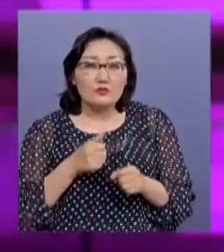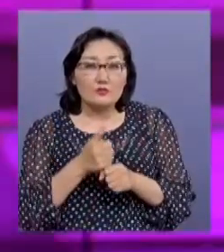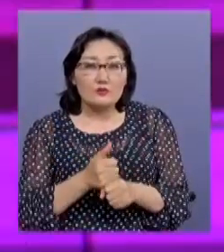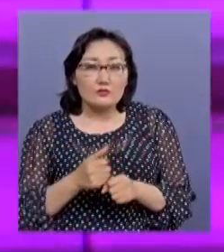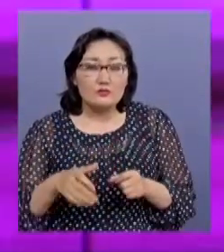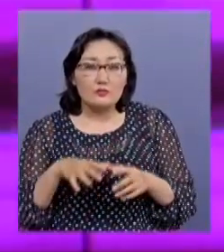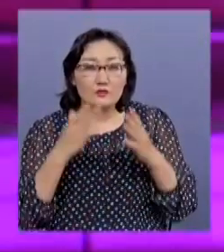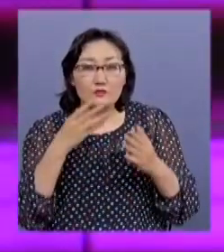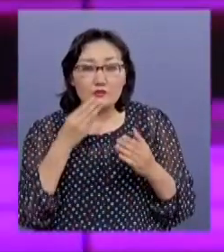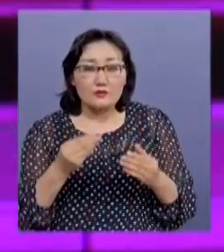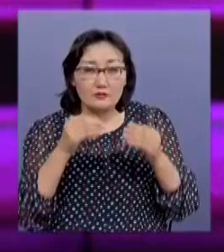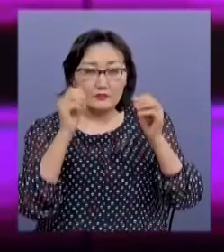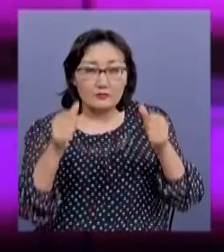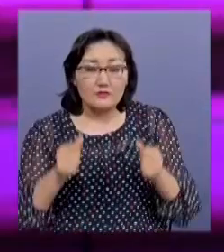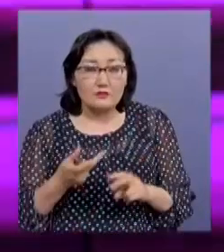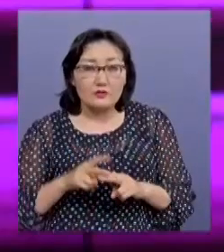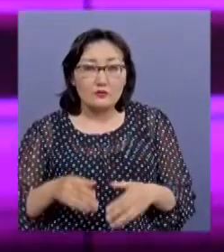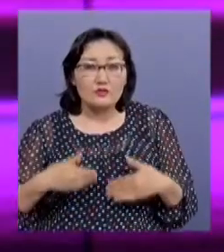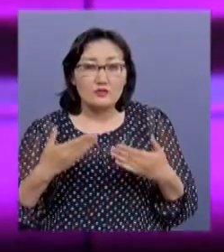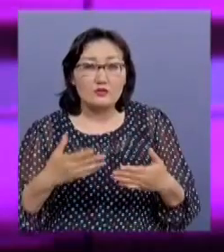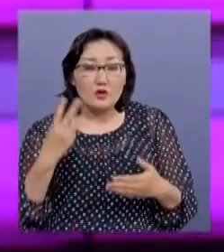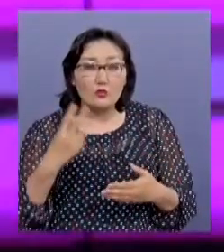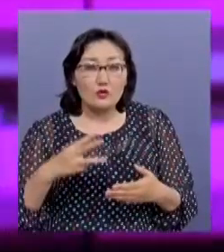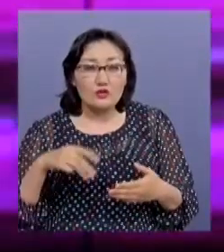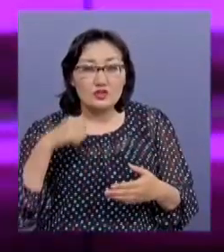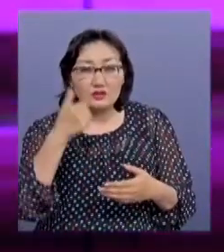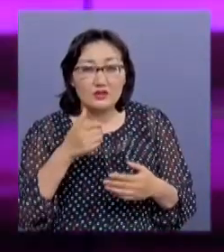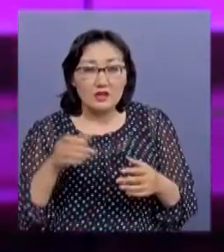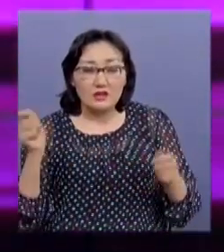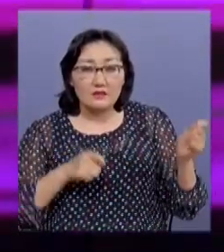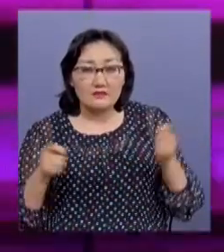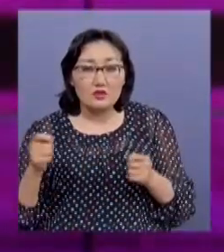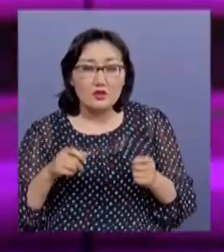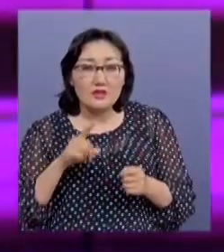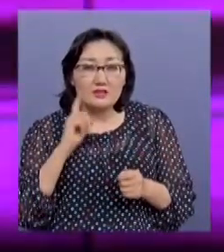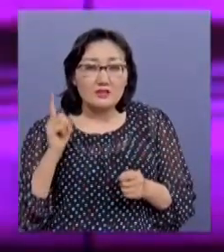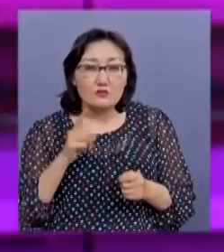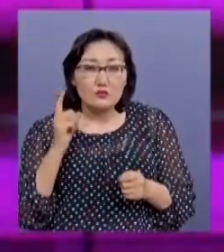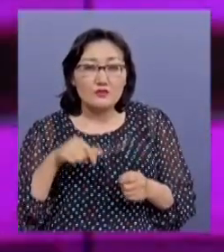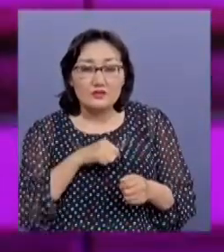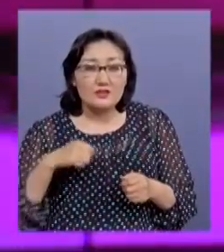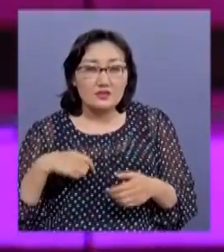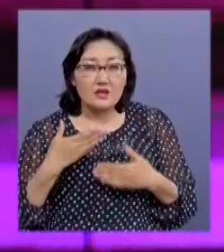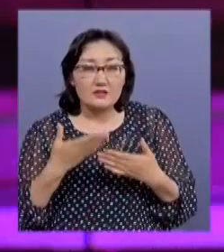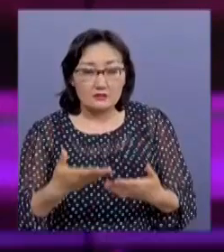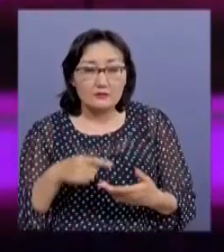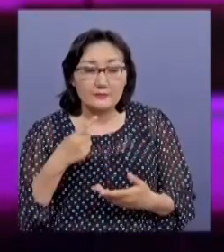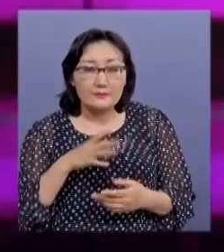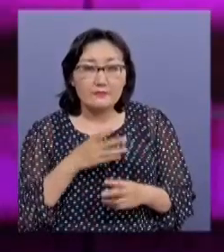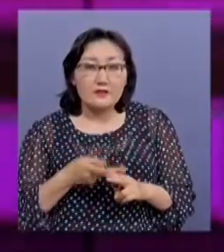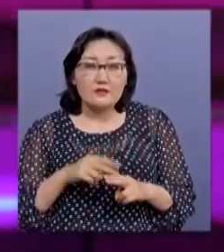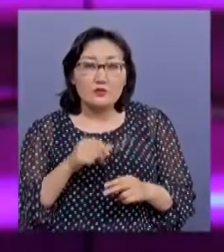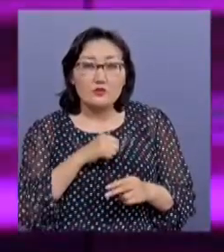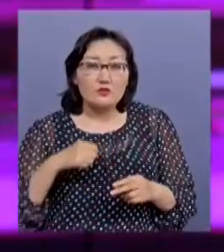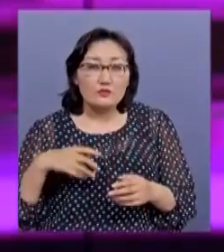көрнекті мүсін тұрғызу туралы ұсынысты кемеңгерліктің 30 жылы атты халықаралық конференцияда елбасына жастардың өзі тікелей айтты. Ал